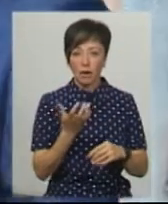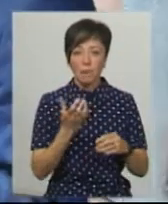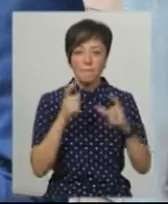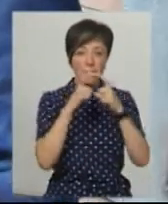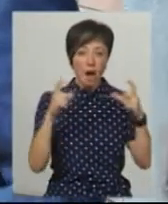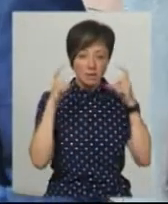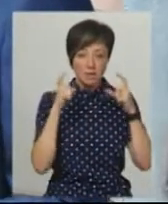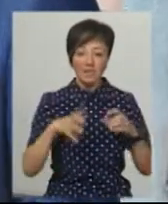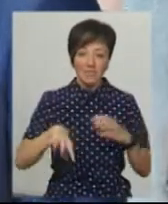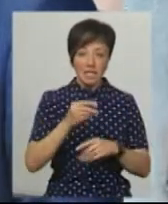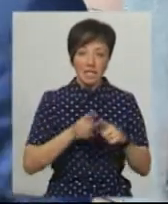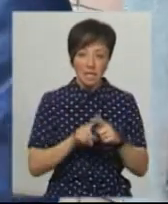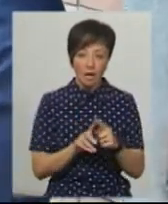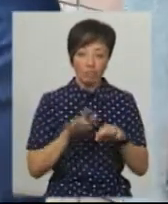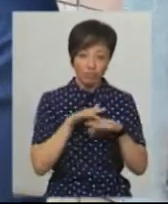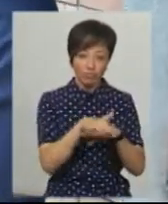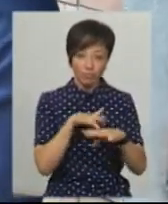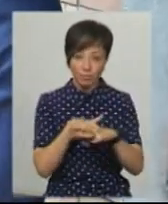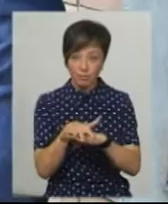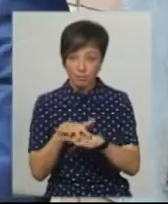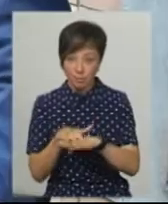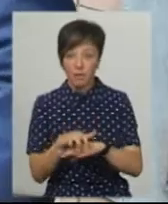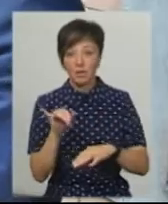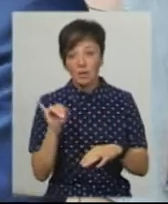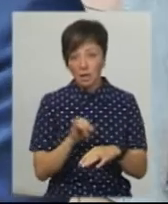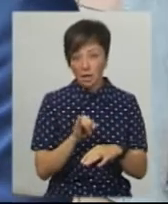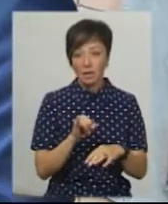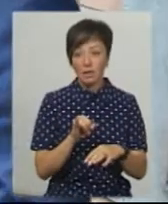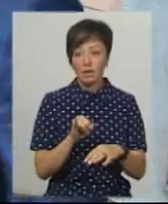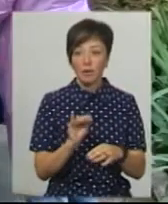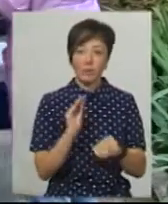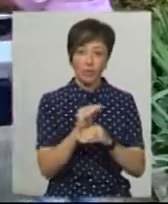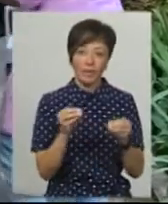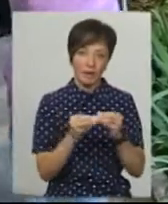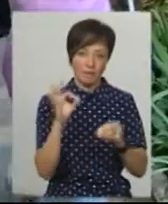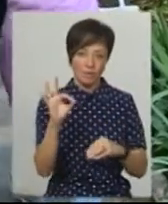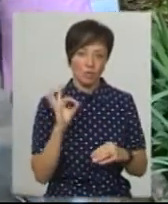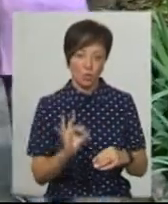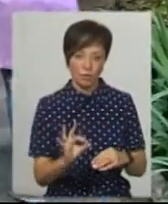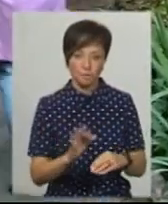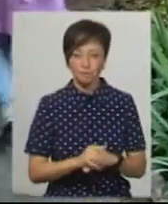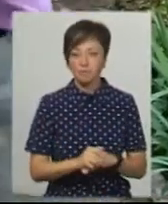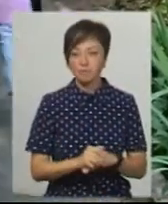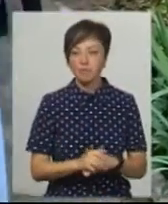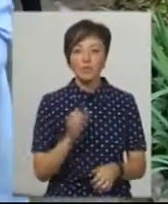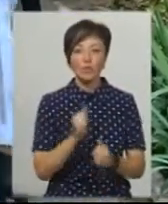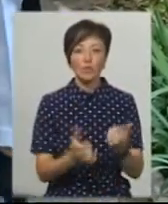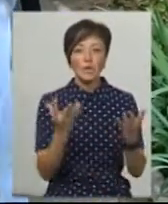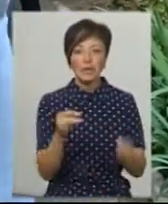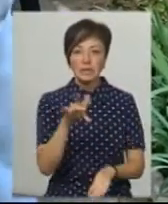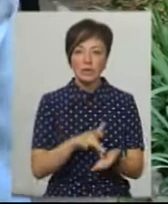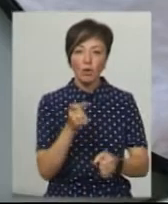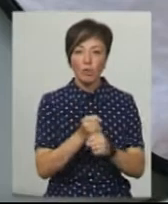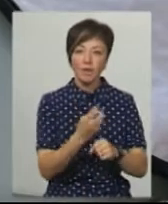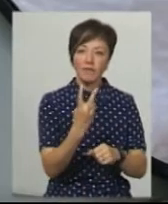маски. Тобто це все враховується, обраховується і накидується 10%. За словами Олега Балашова, щодня центр обробляє від 200